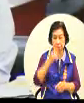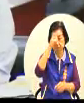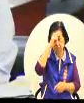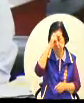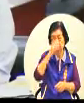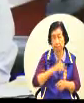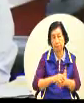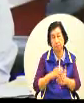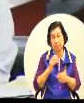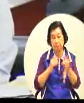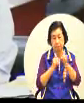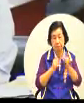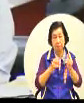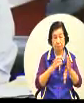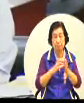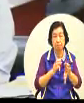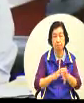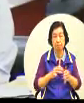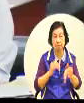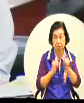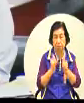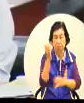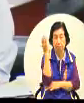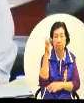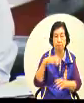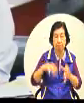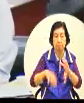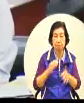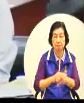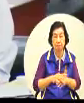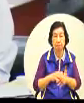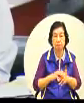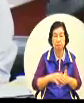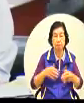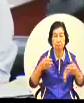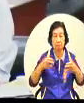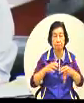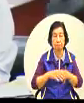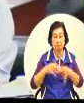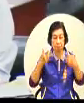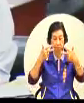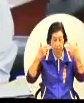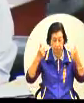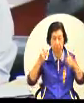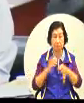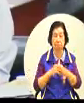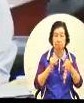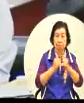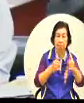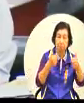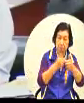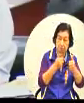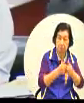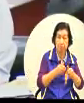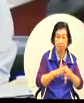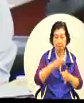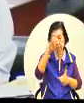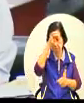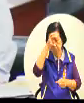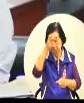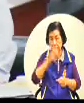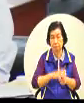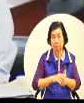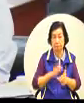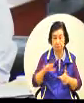局、民政局跟原民会或警政单位啊，联合关